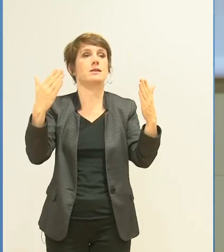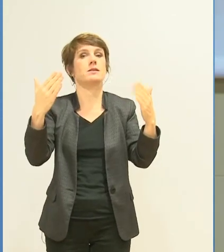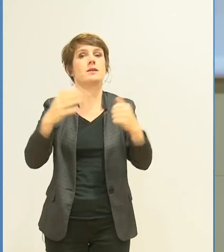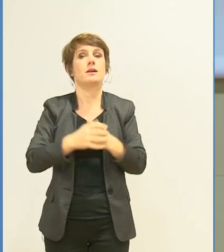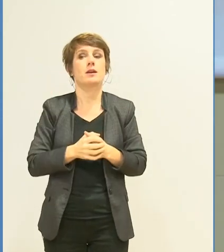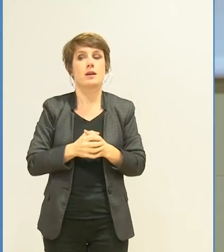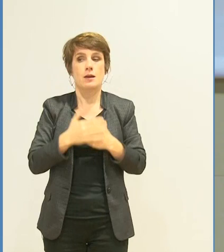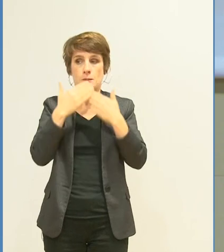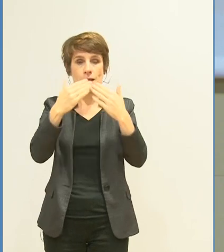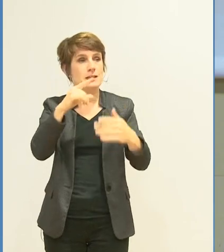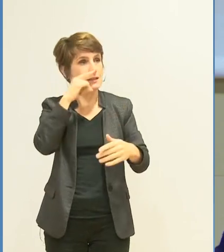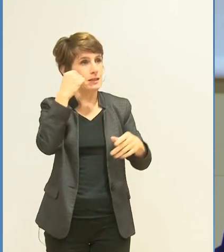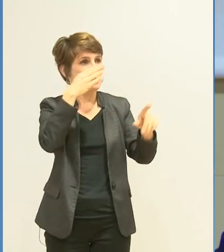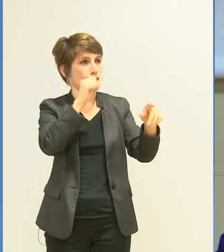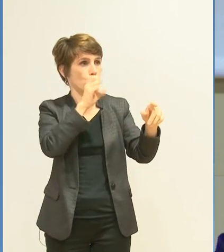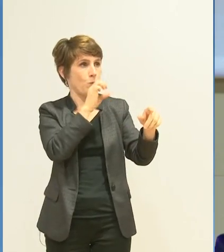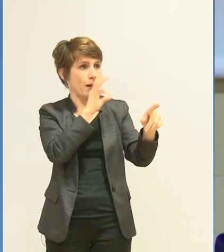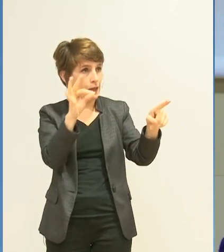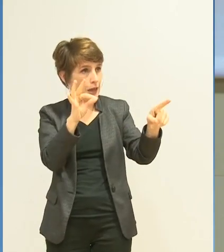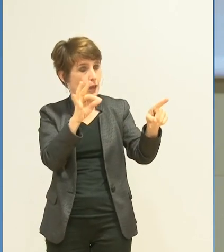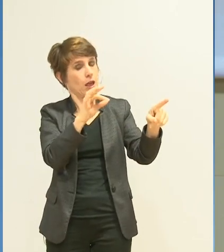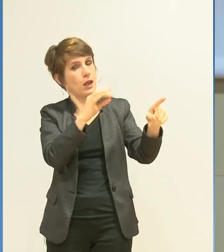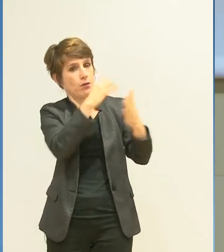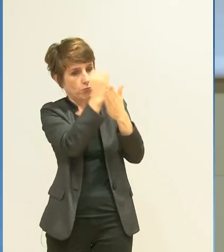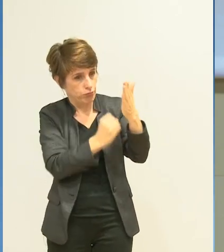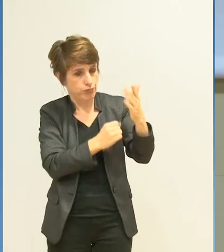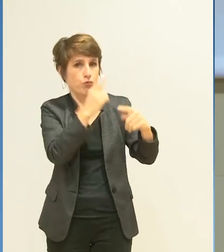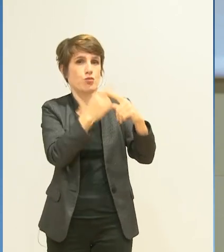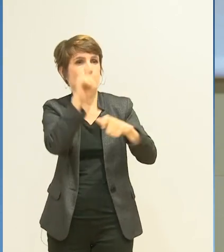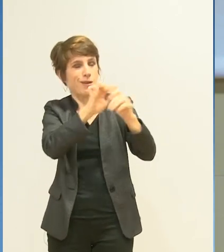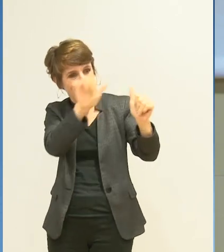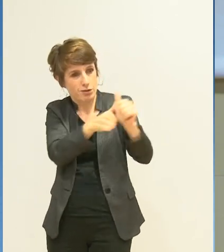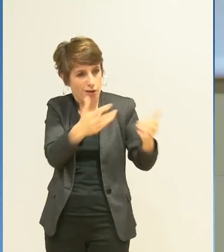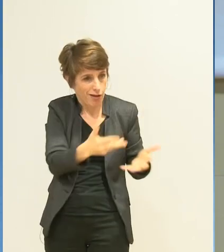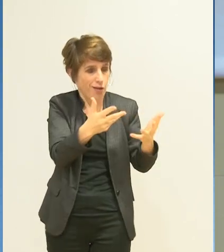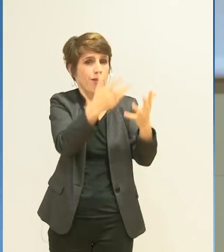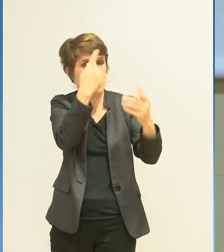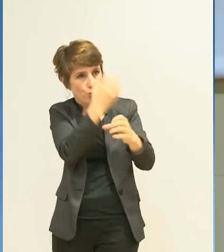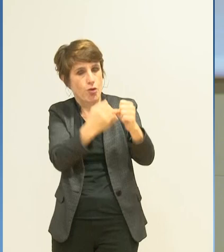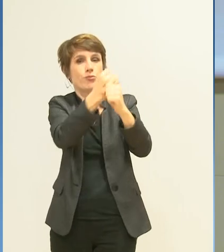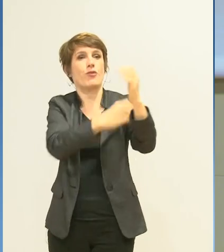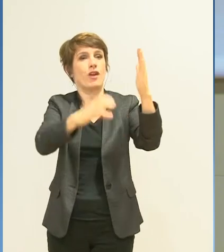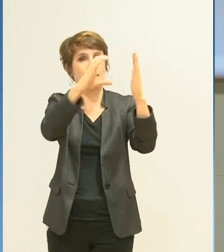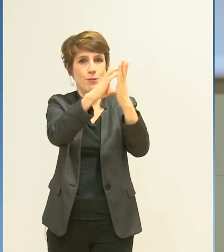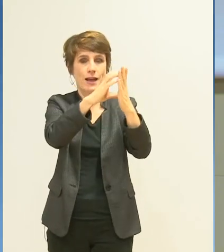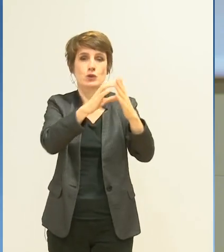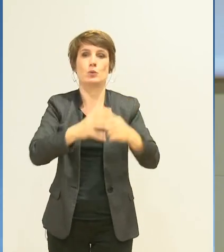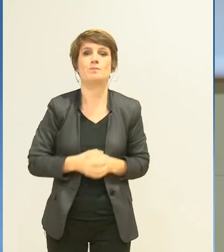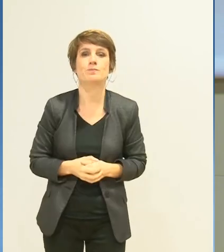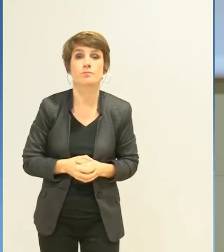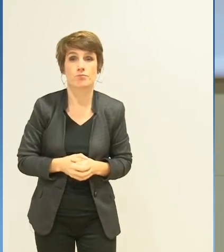je m' a créé et ceux qui ont porté cette délibération nous passons maintenant